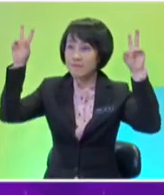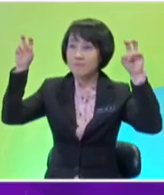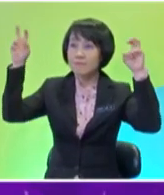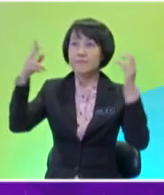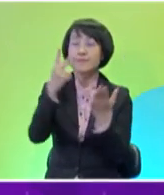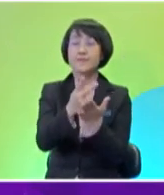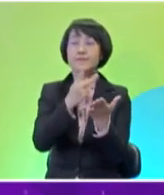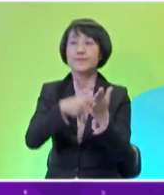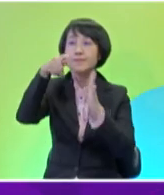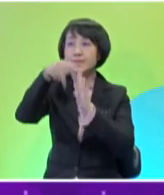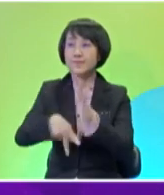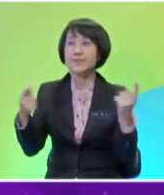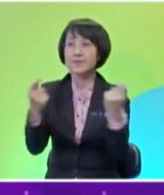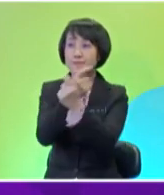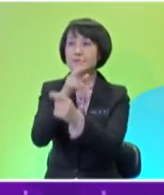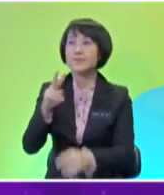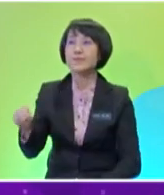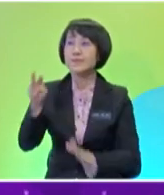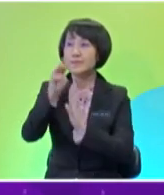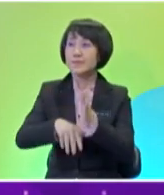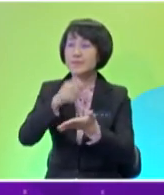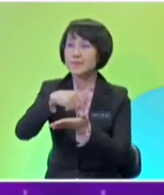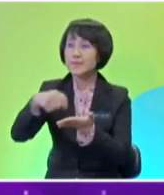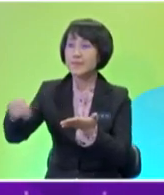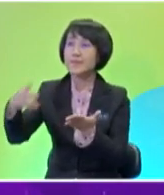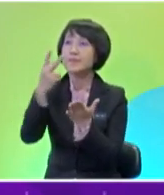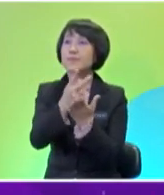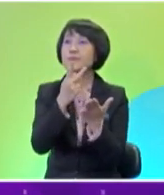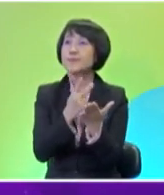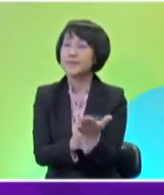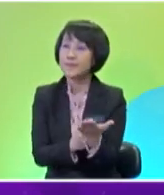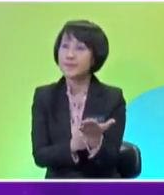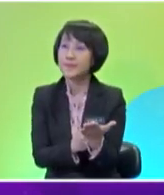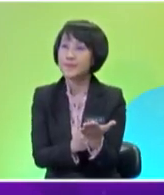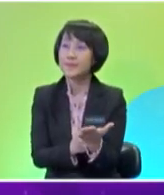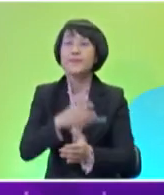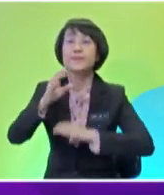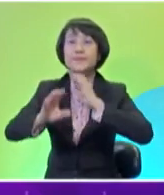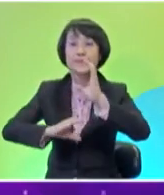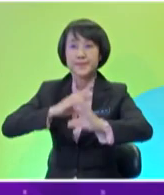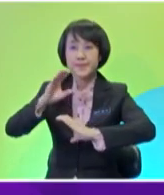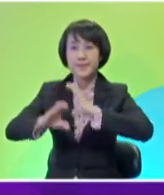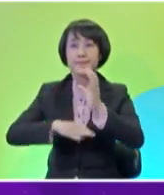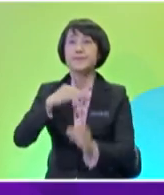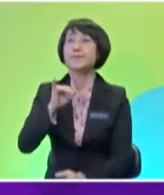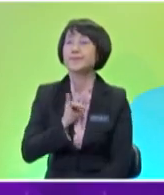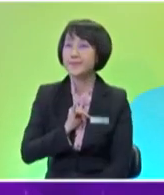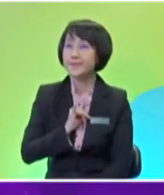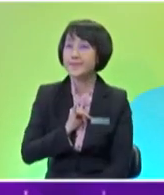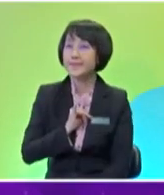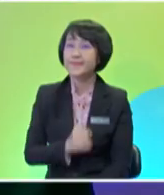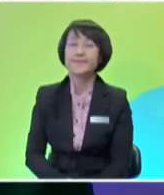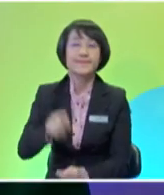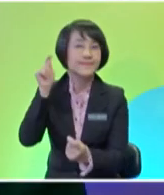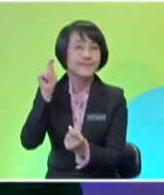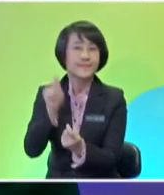pertandingan menulis karangan adalah cita-cita saya Iya